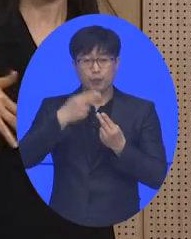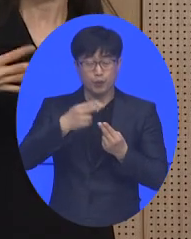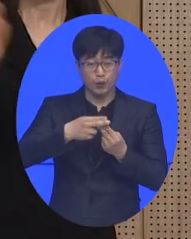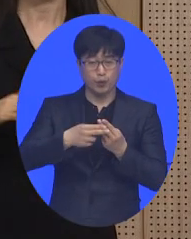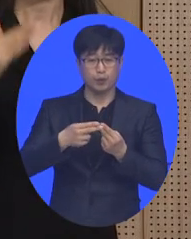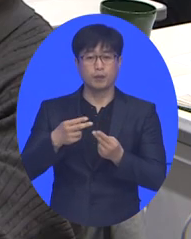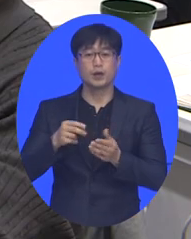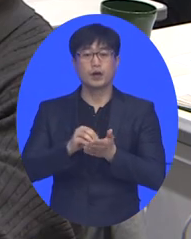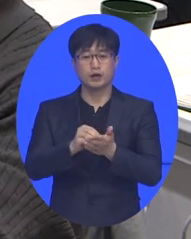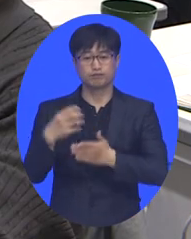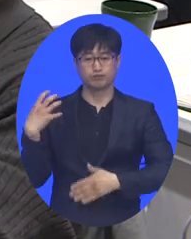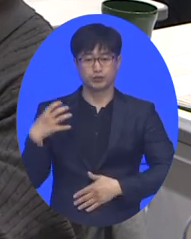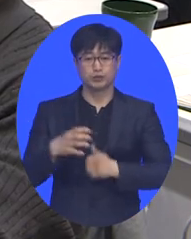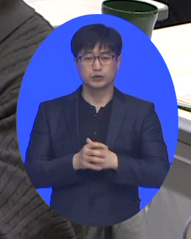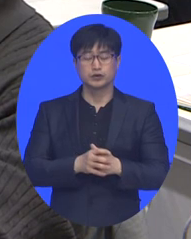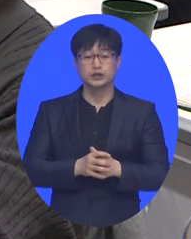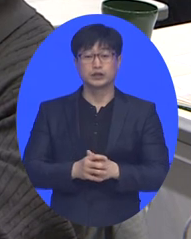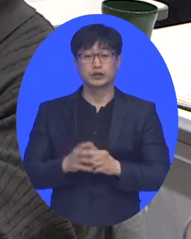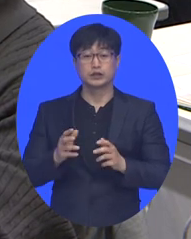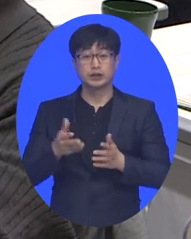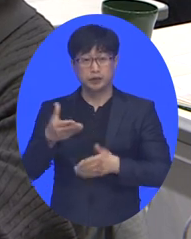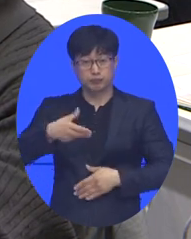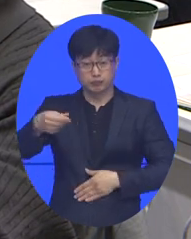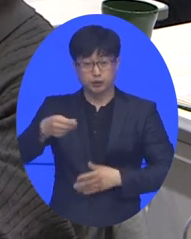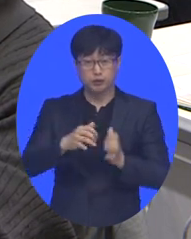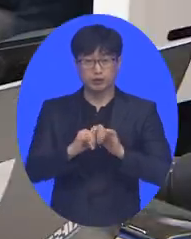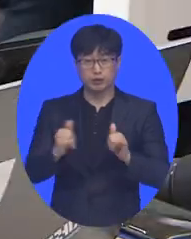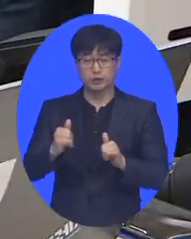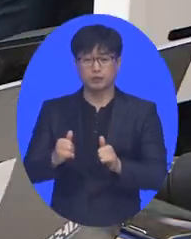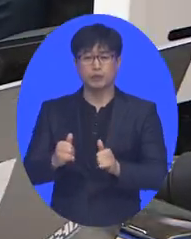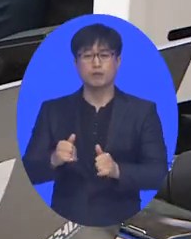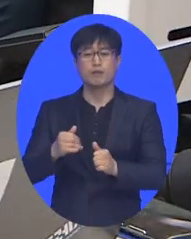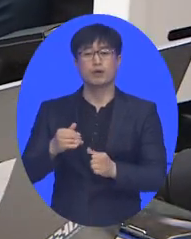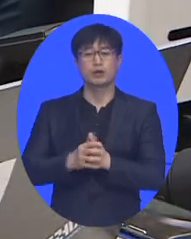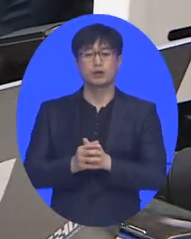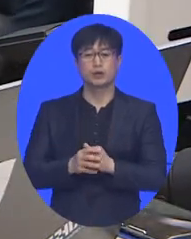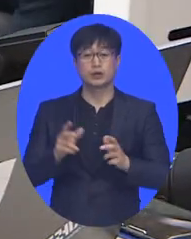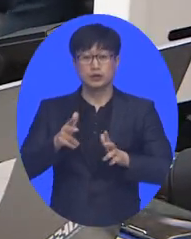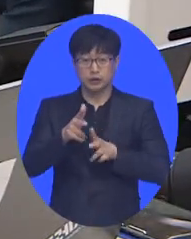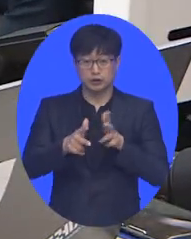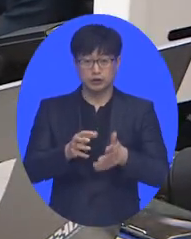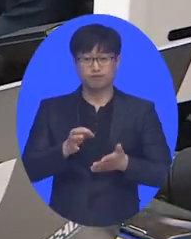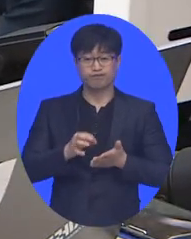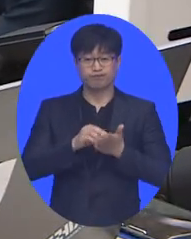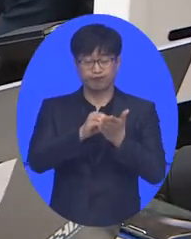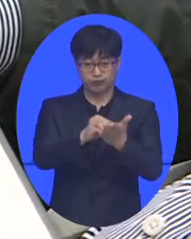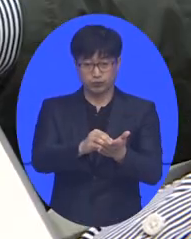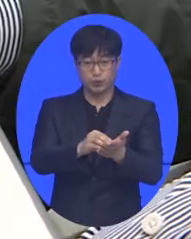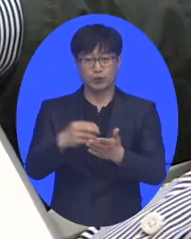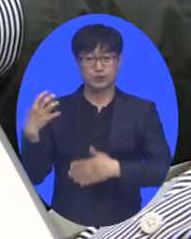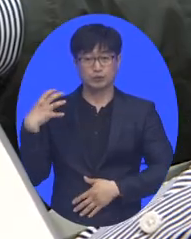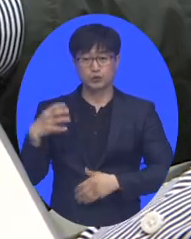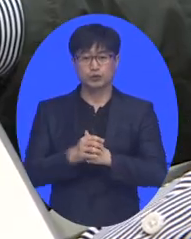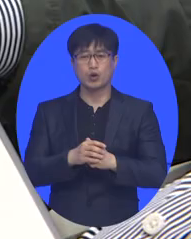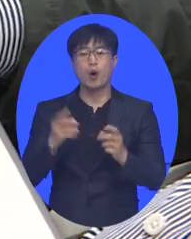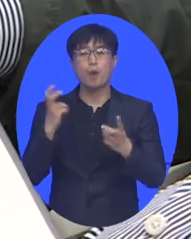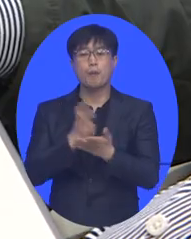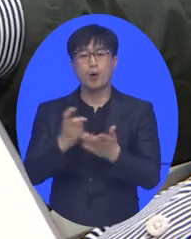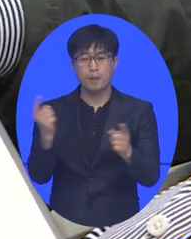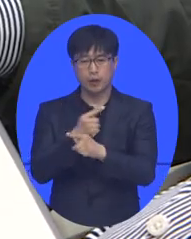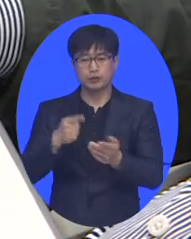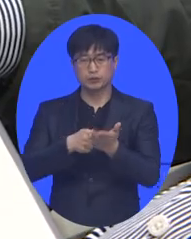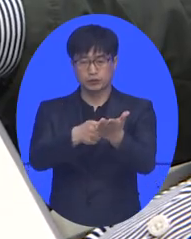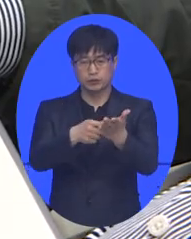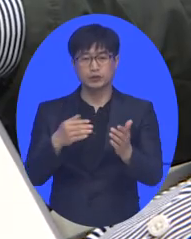가입과 다주택임대인의 주택임대사업자 등록을 의무화하고 주택임대차 계약 시 전입신고 당일부터 효력이 발생하도록 관련법